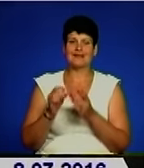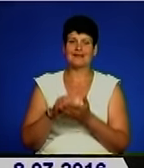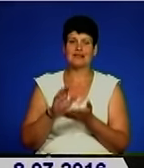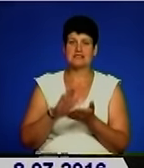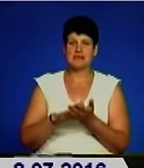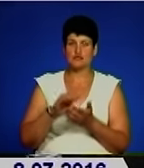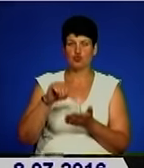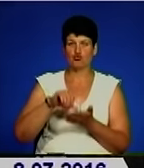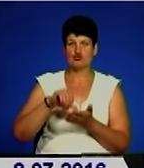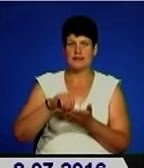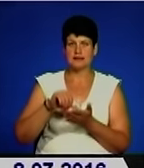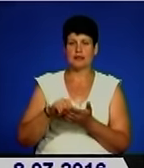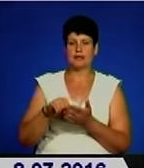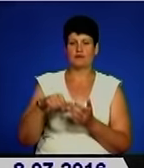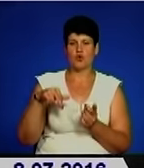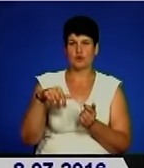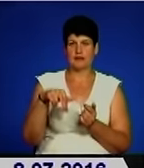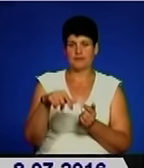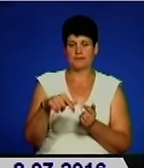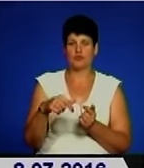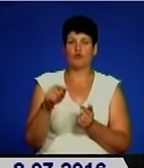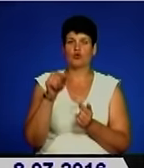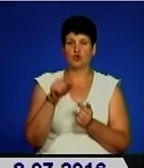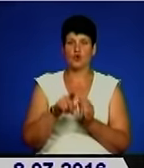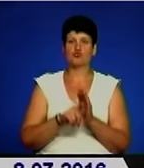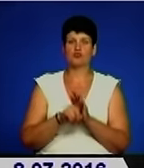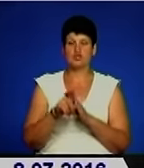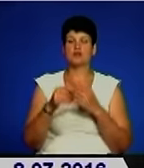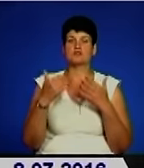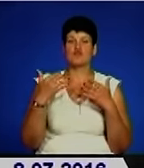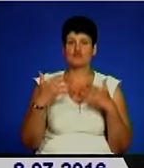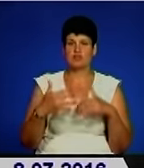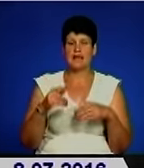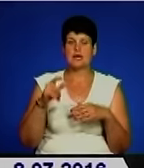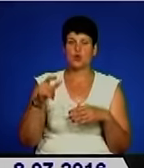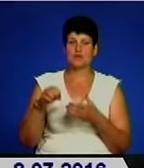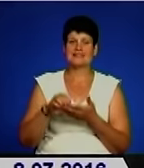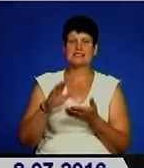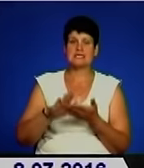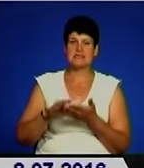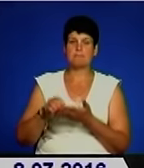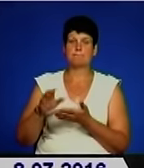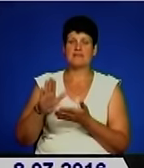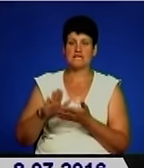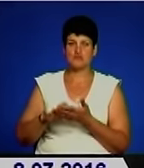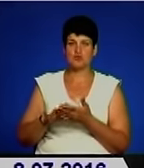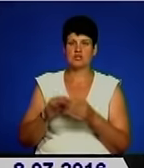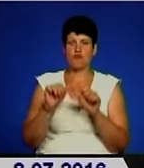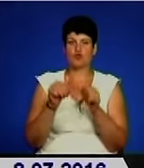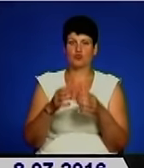учасників пішої ходи. Воно відповідно розпочалося вже, і люди записуються, формується колона,